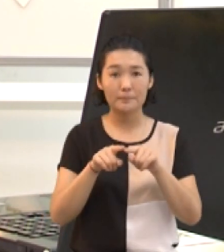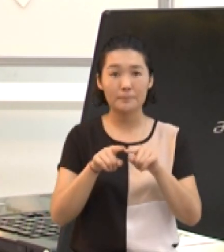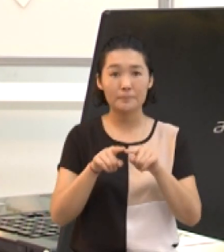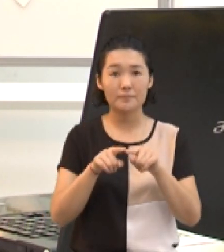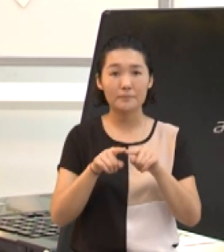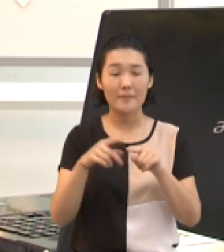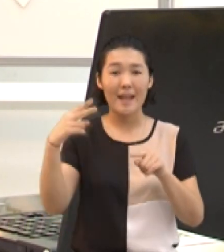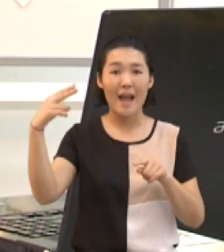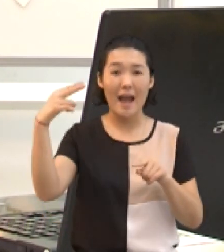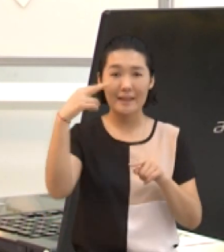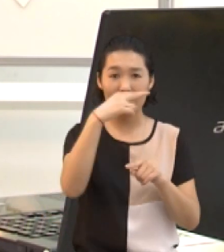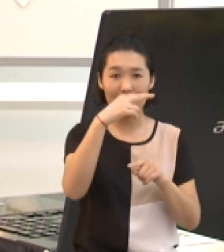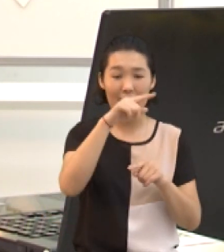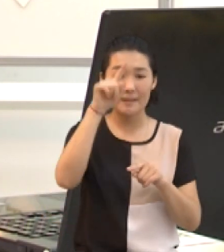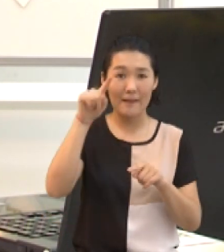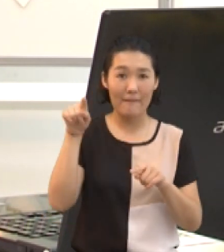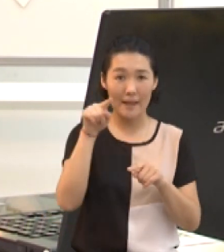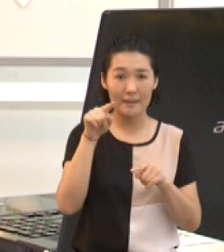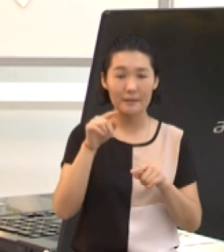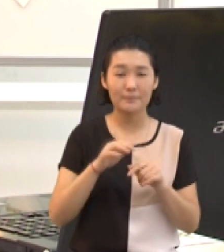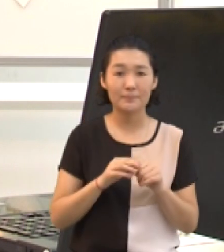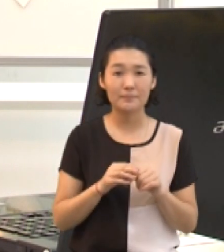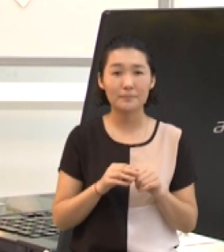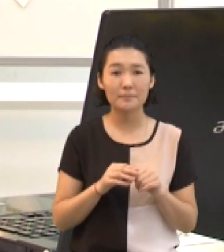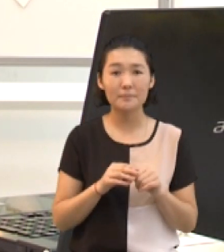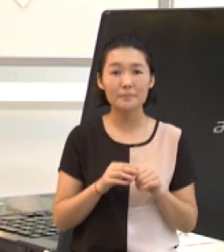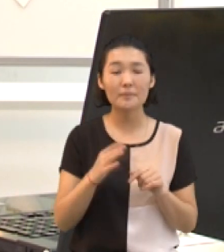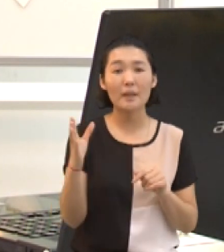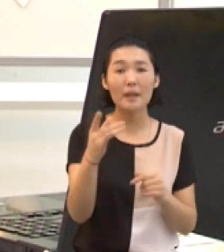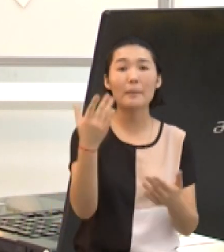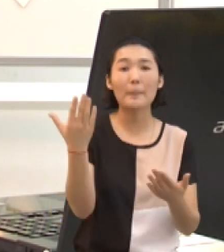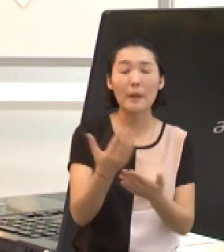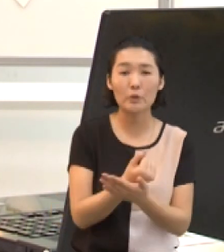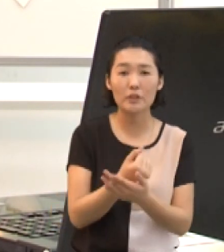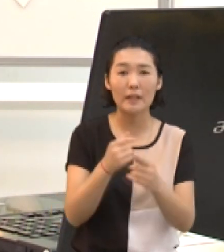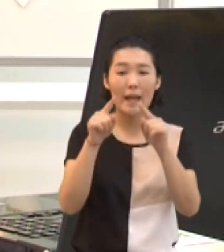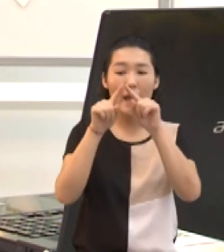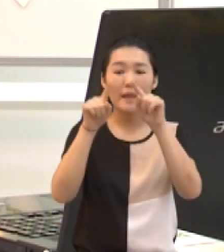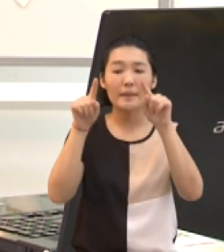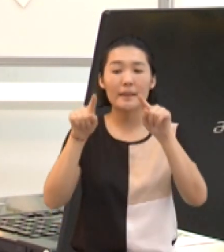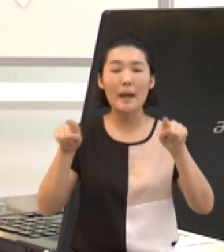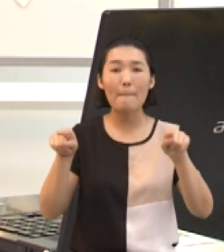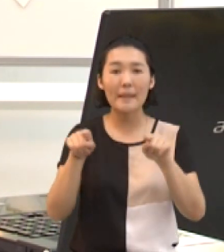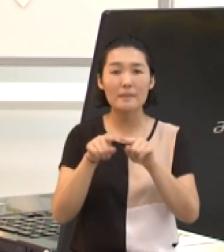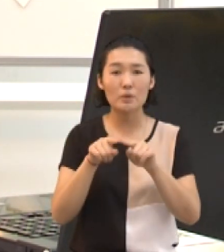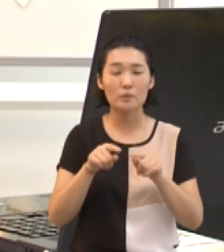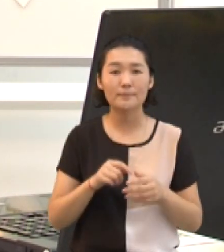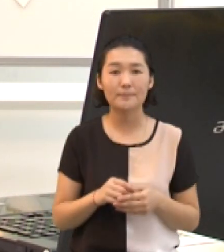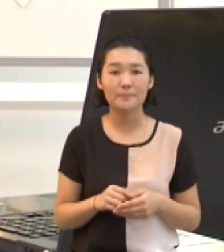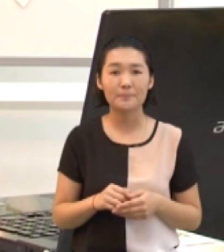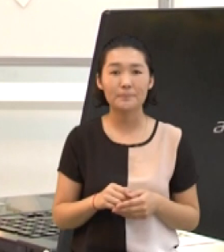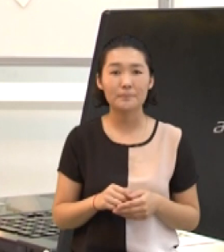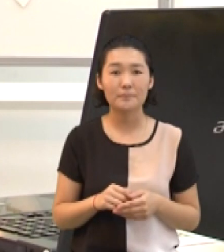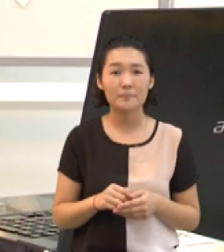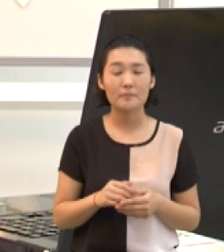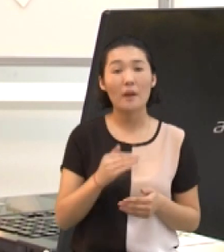отрезается верх, и мы с вами получили трапецию.